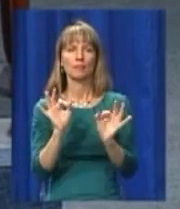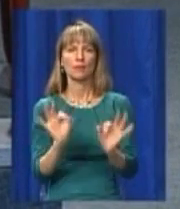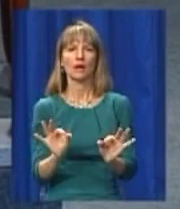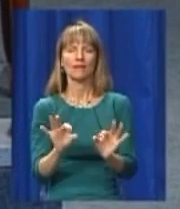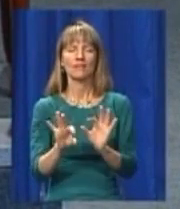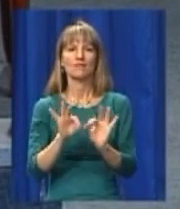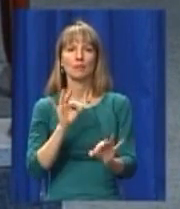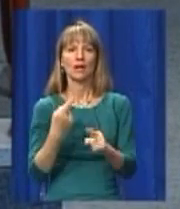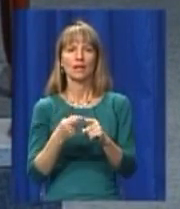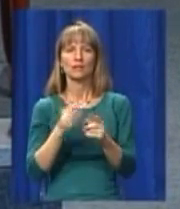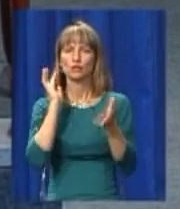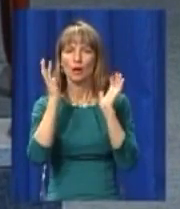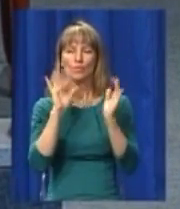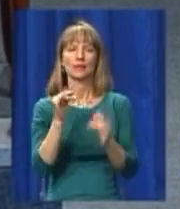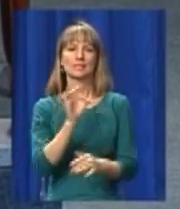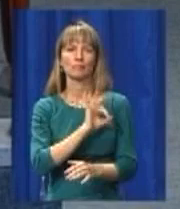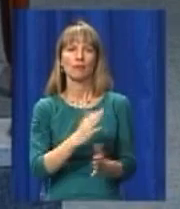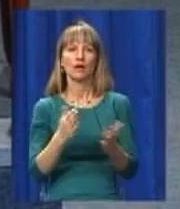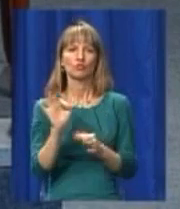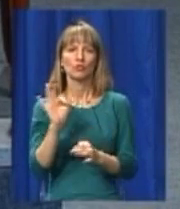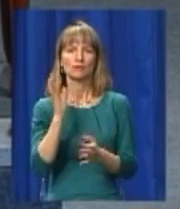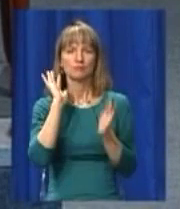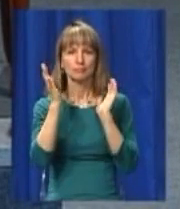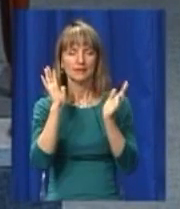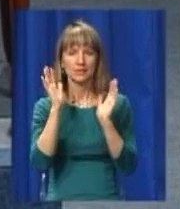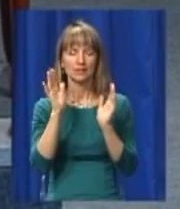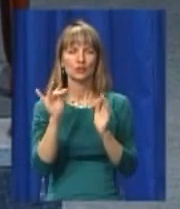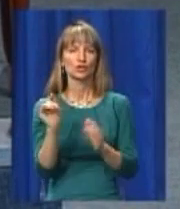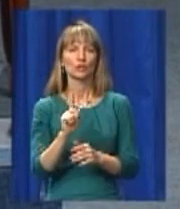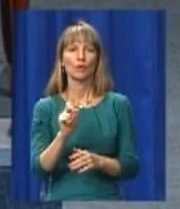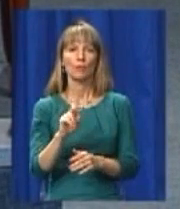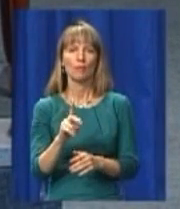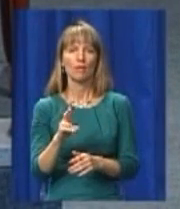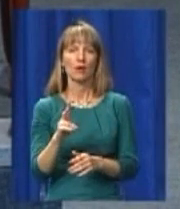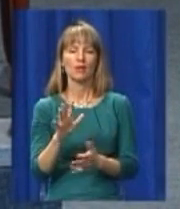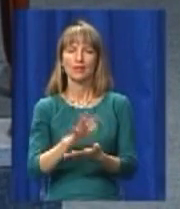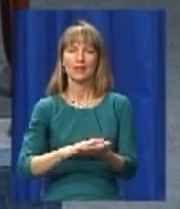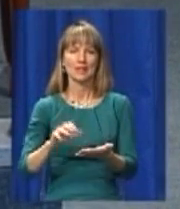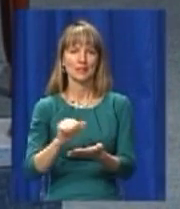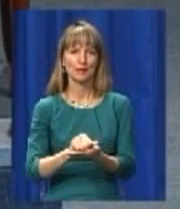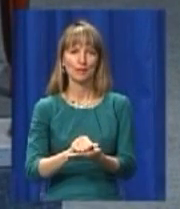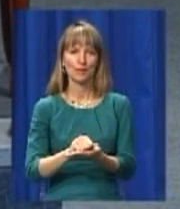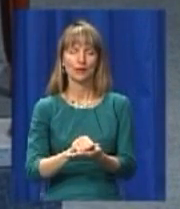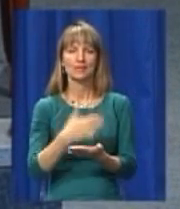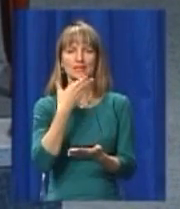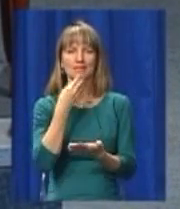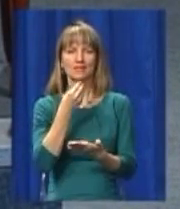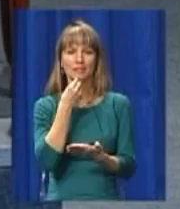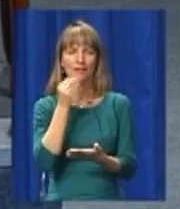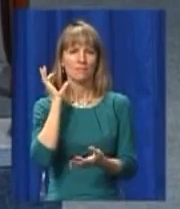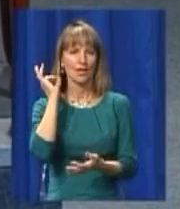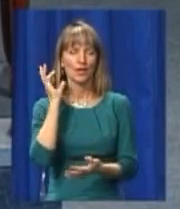взагалі вибирати ці шампуні, користуватися, як часто мити голову шампунями, аби не спотворити свої розкішне